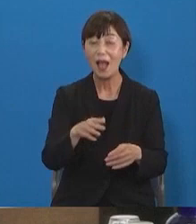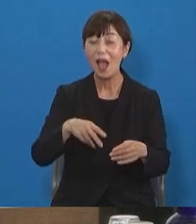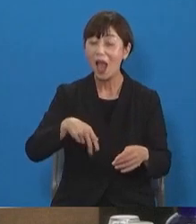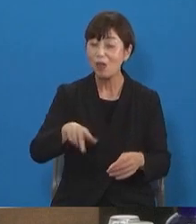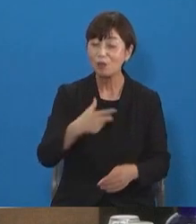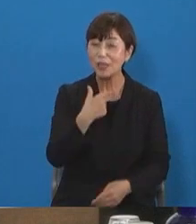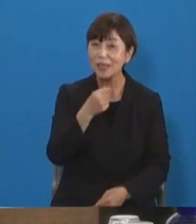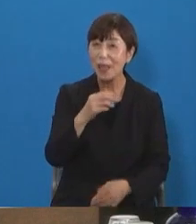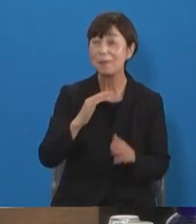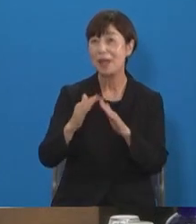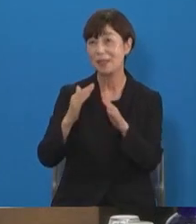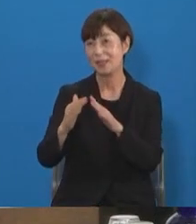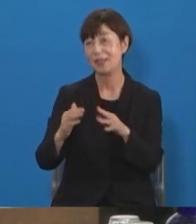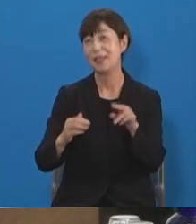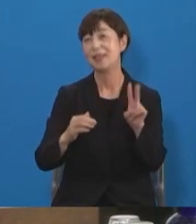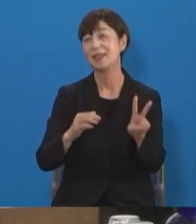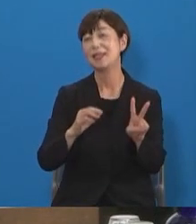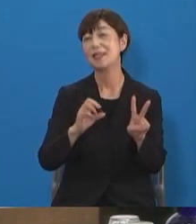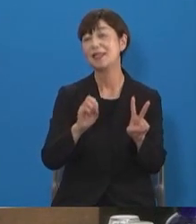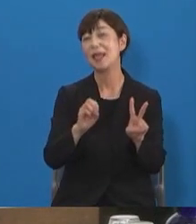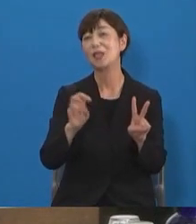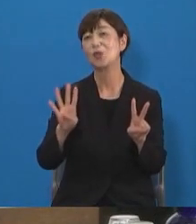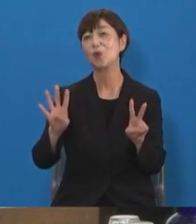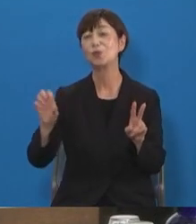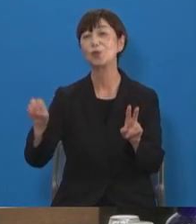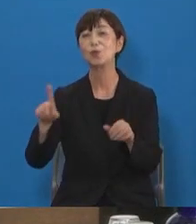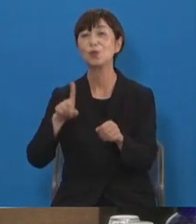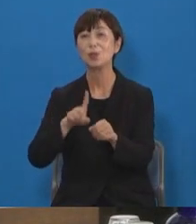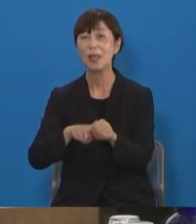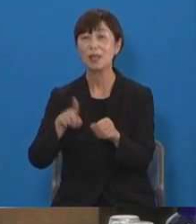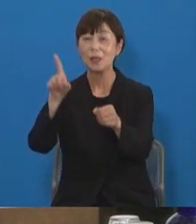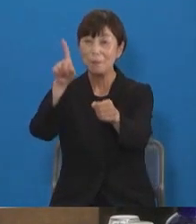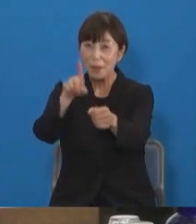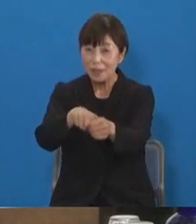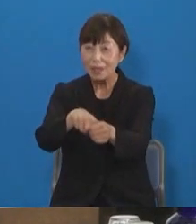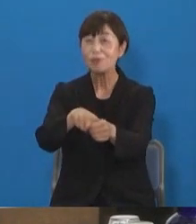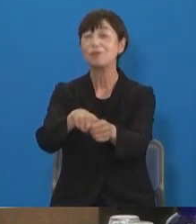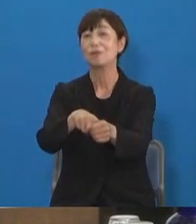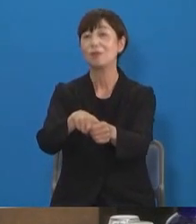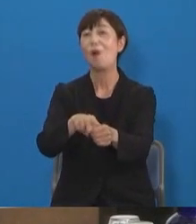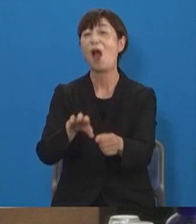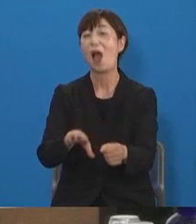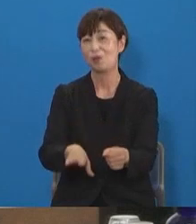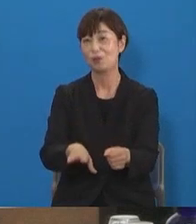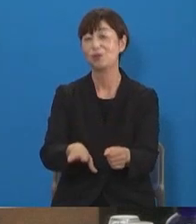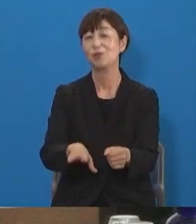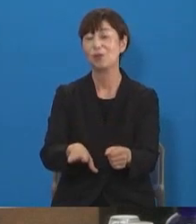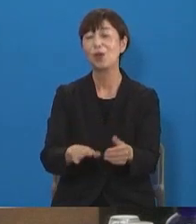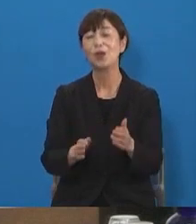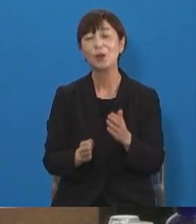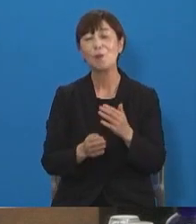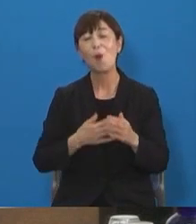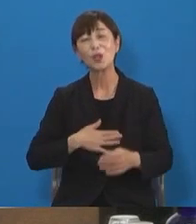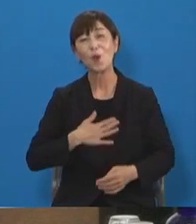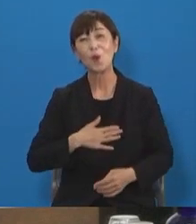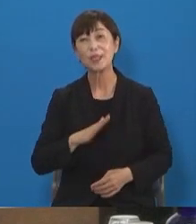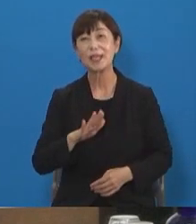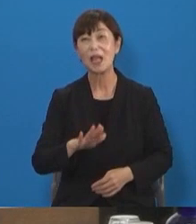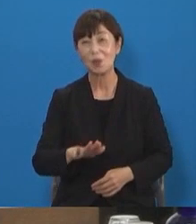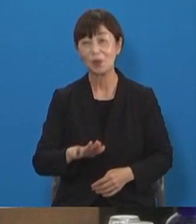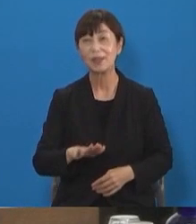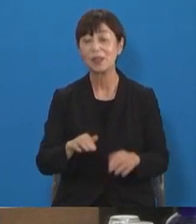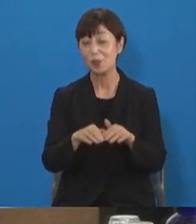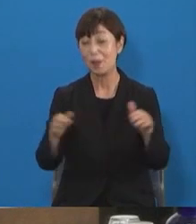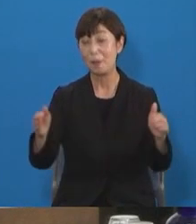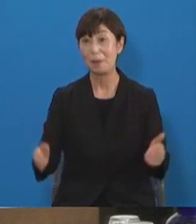ちを2040年に目指す姿としており、ベンチの活用は、居心地がよく歩きなくなる街の実現に